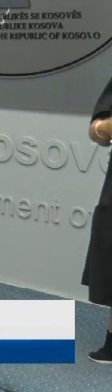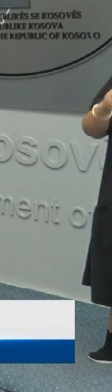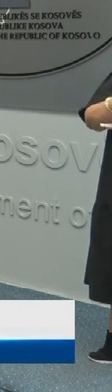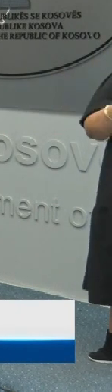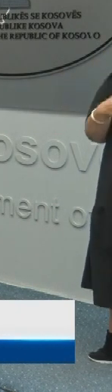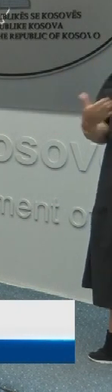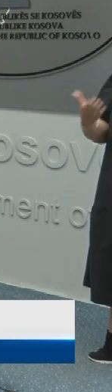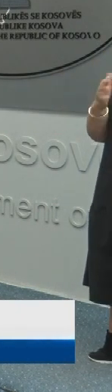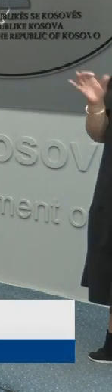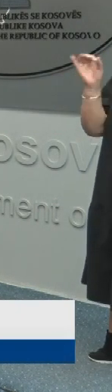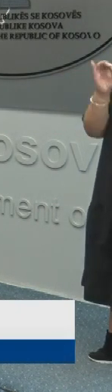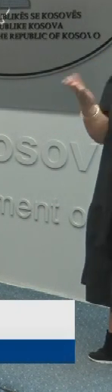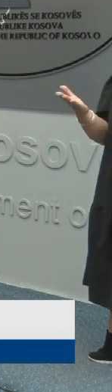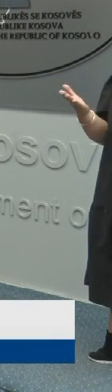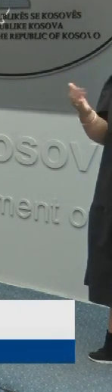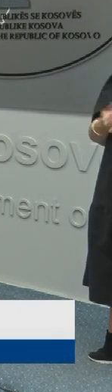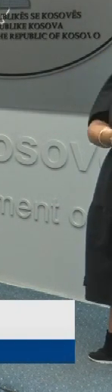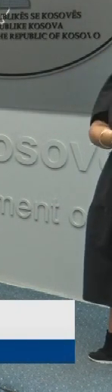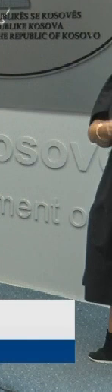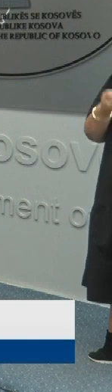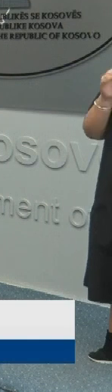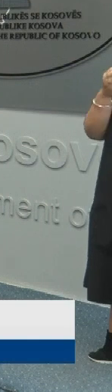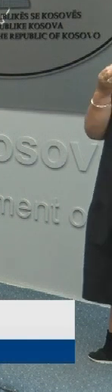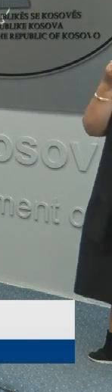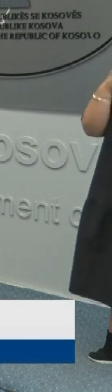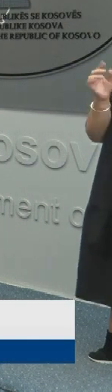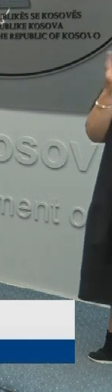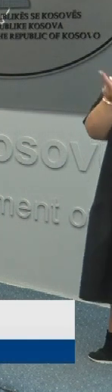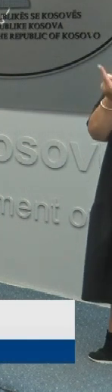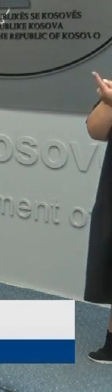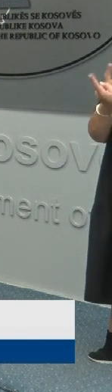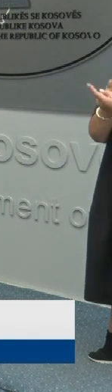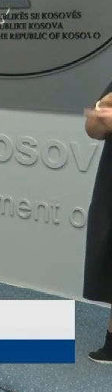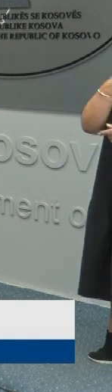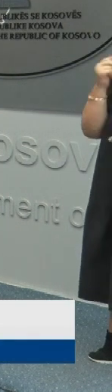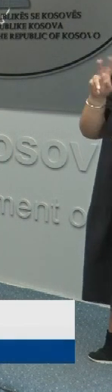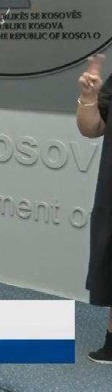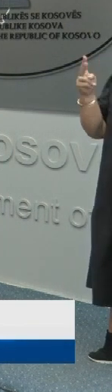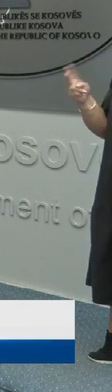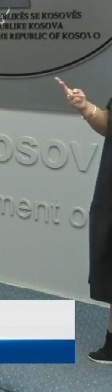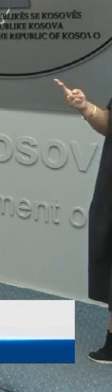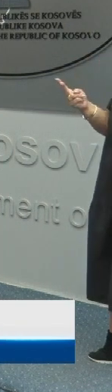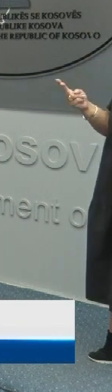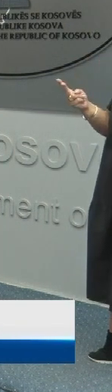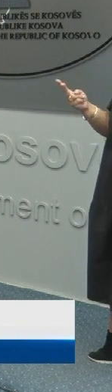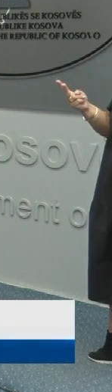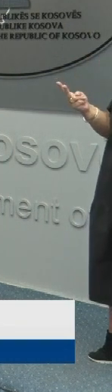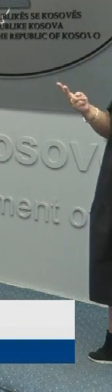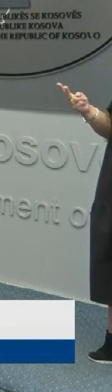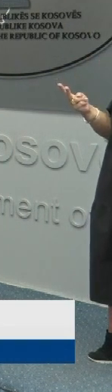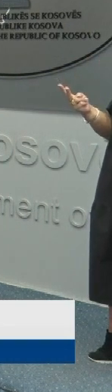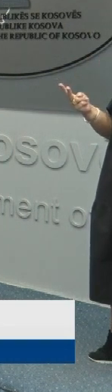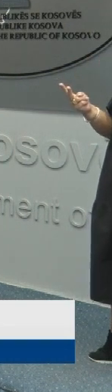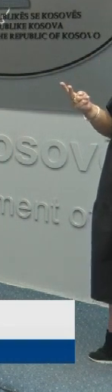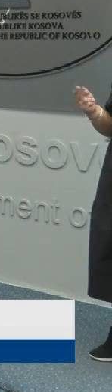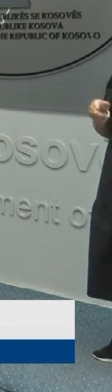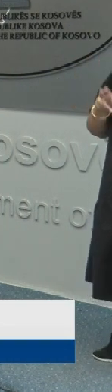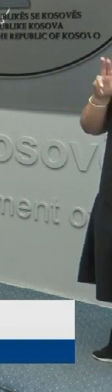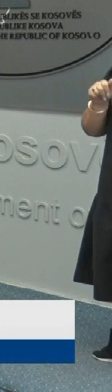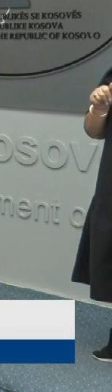për këtë çështje, por edhe për shumë të tjera, andaj mund ta konfirmoj